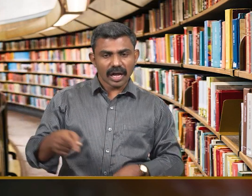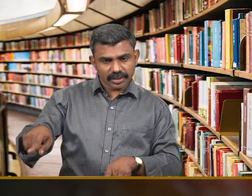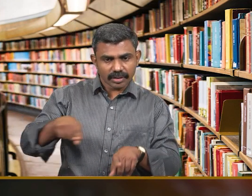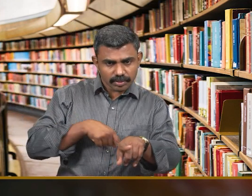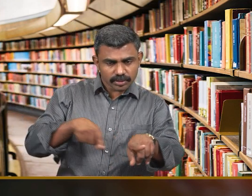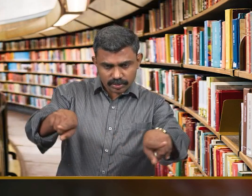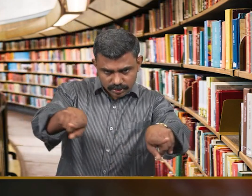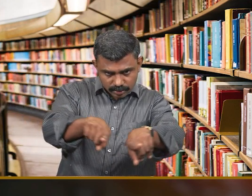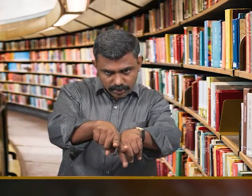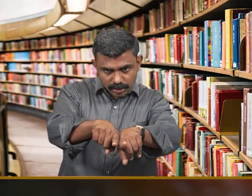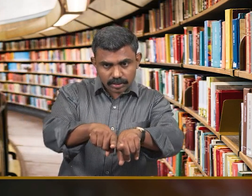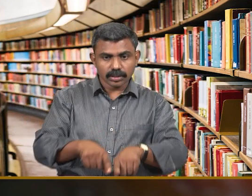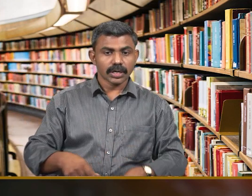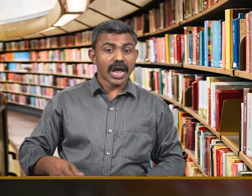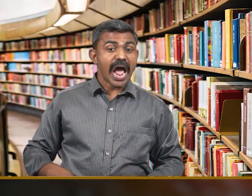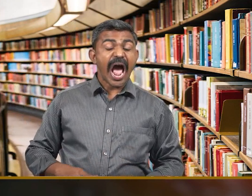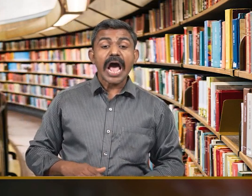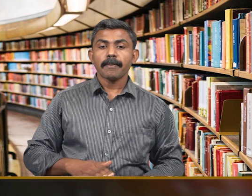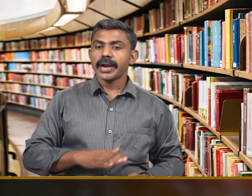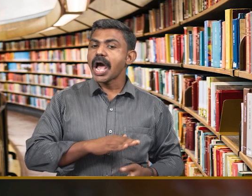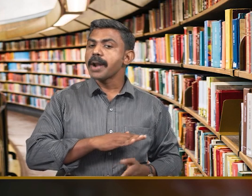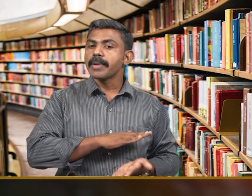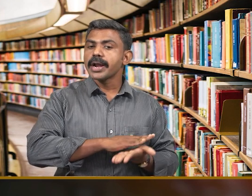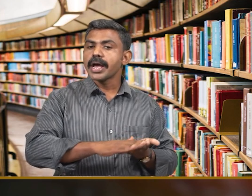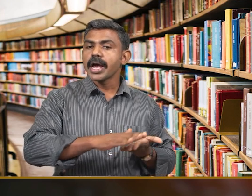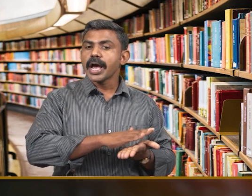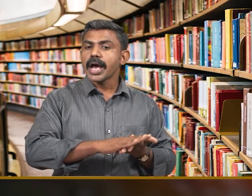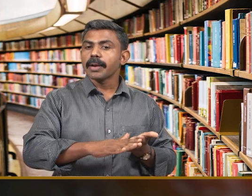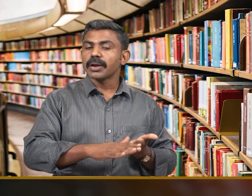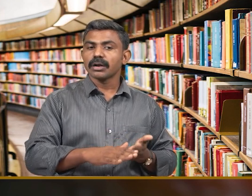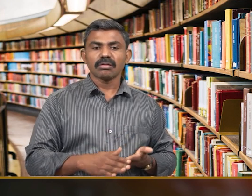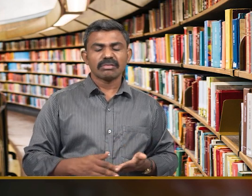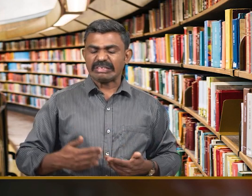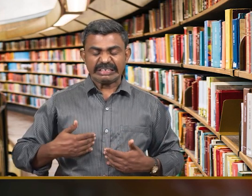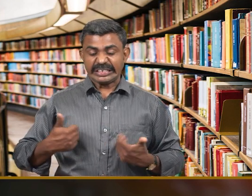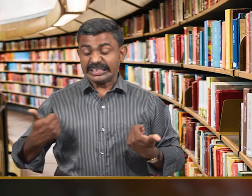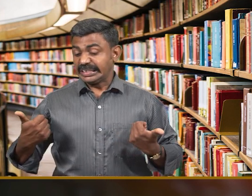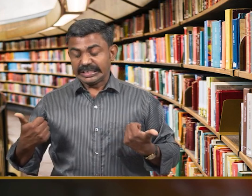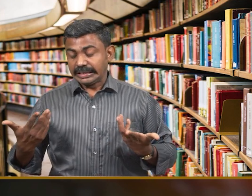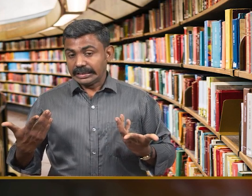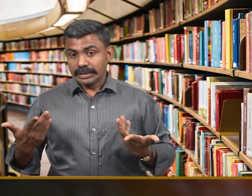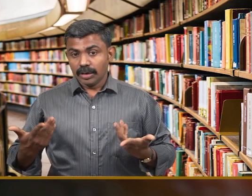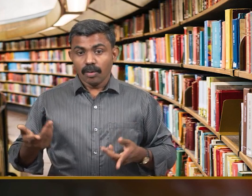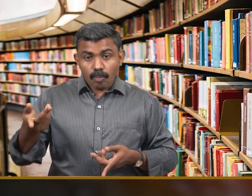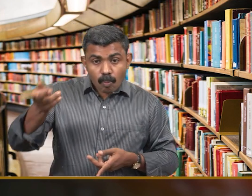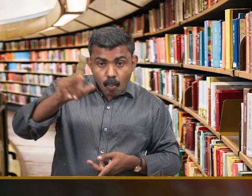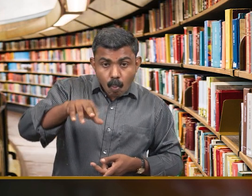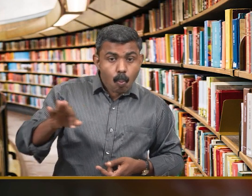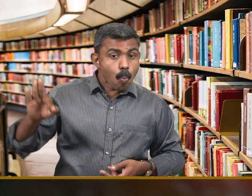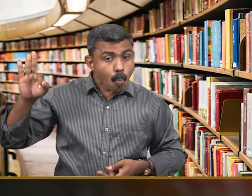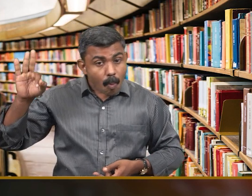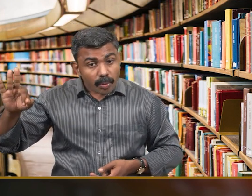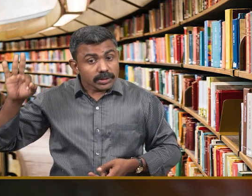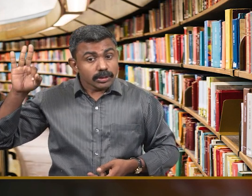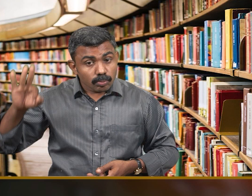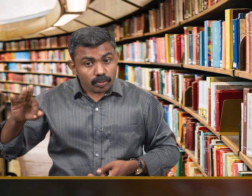வருஷத்தில் அப்போ அதிபர் இருந்தது யாருன்னா ஹெர்பர்ட் ஹூவர். அவரால் எதுவுமே சீர்கொண்டு வந்து முடியவில்லை. அதனால் என்ன பண்ணால்